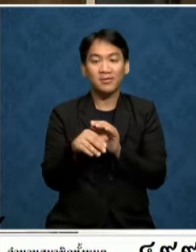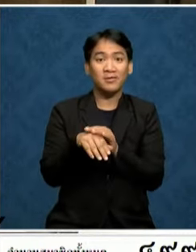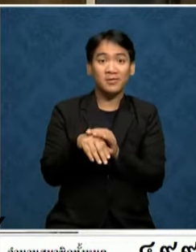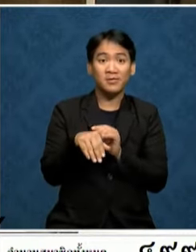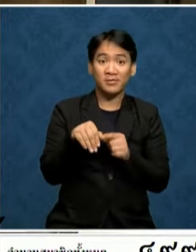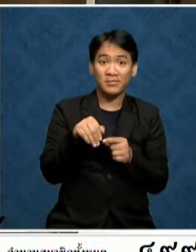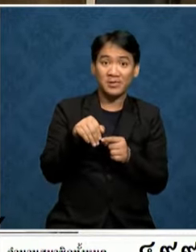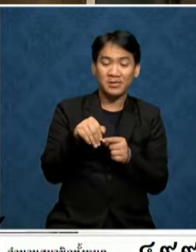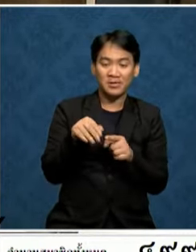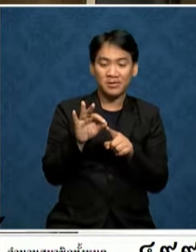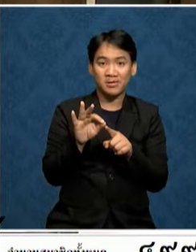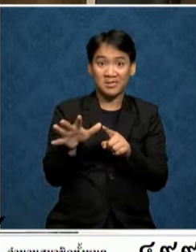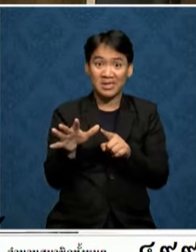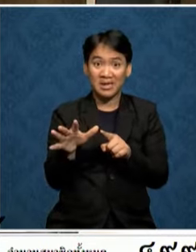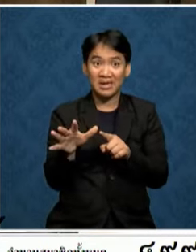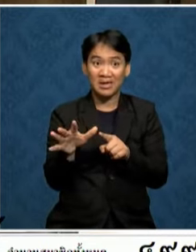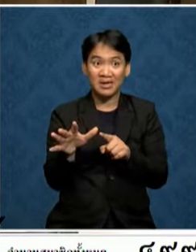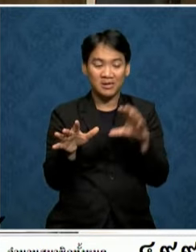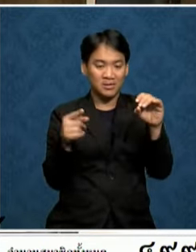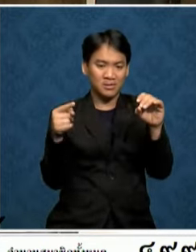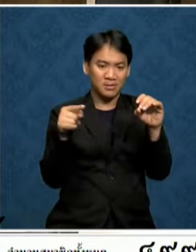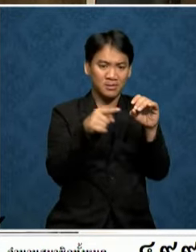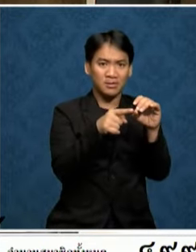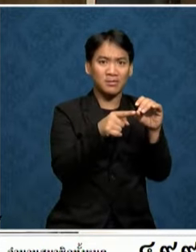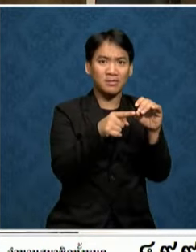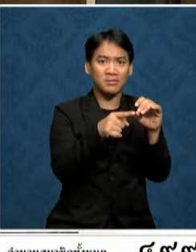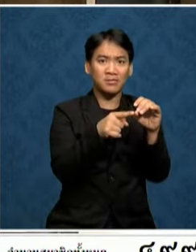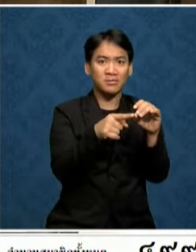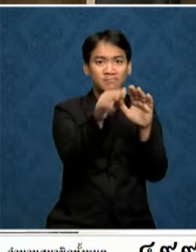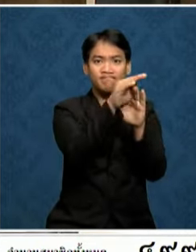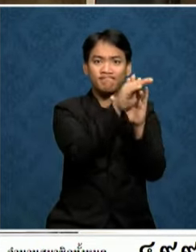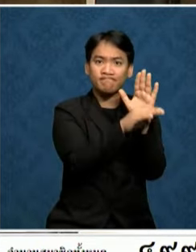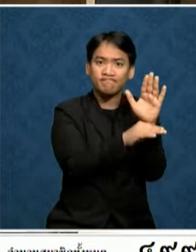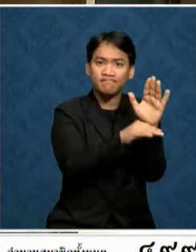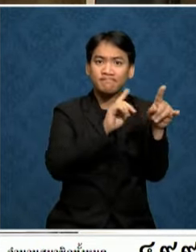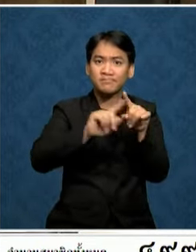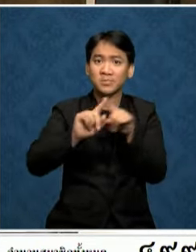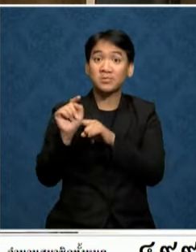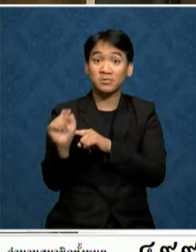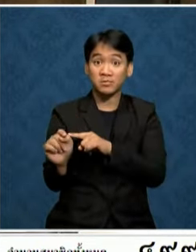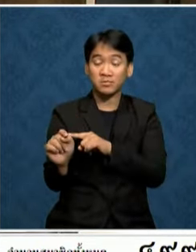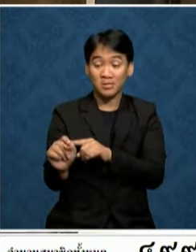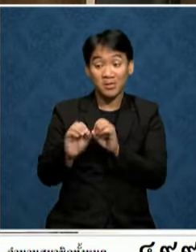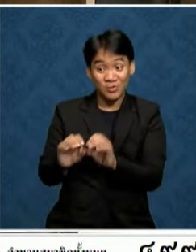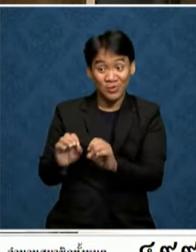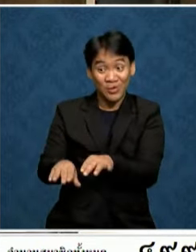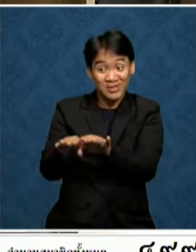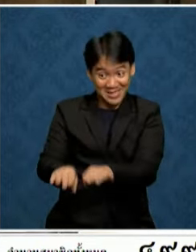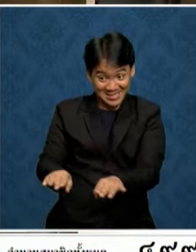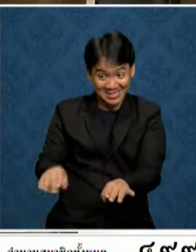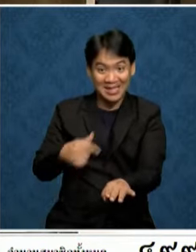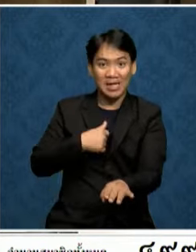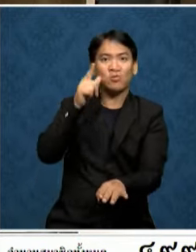อาสูจิจากยังไงมีไปที่รังไขคุณแม่ยังไง 1 2 34ค่ะแล้วก็เพื่อให้เขาเข้าใจเด็กอ่ะค่ะ